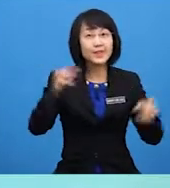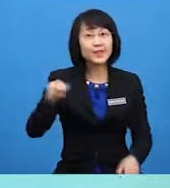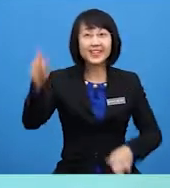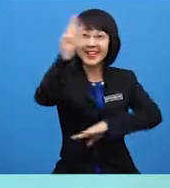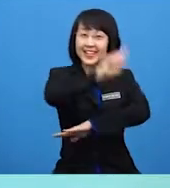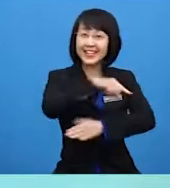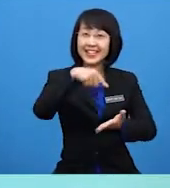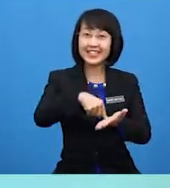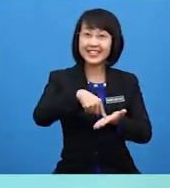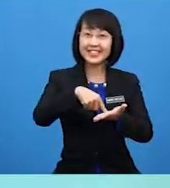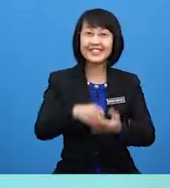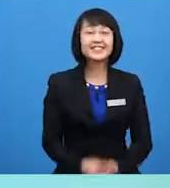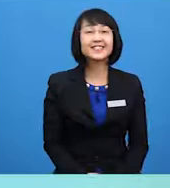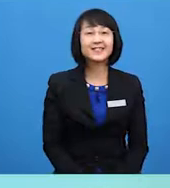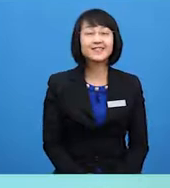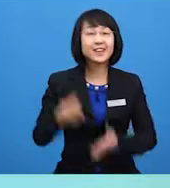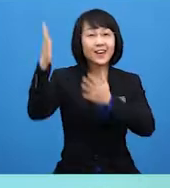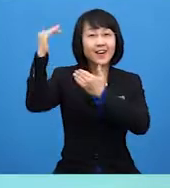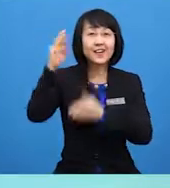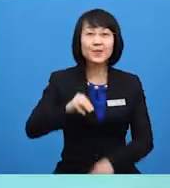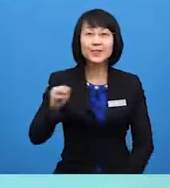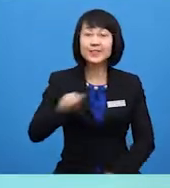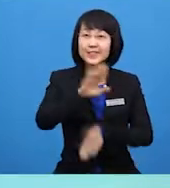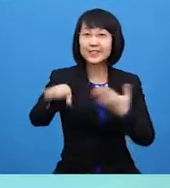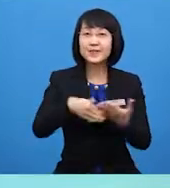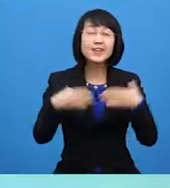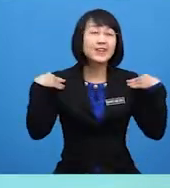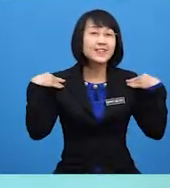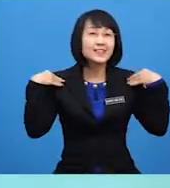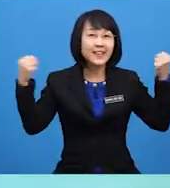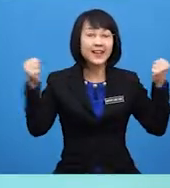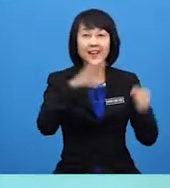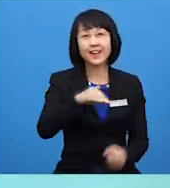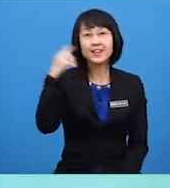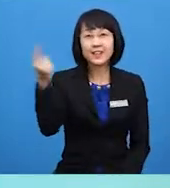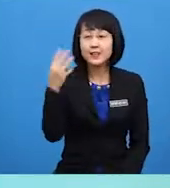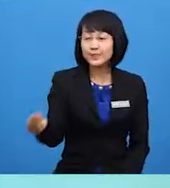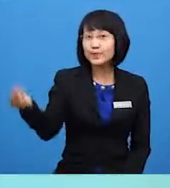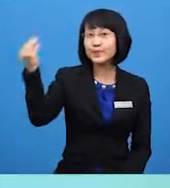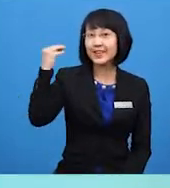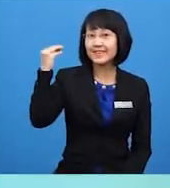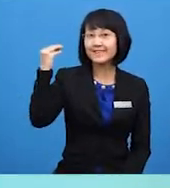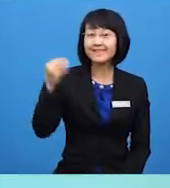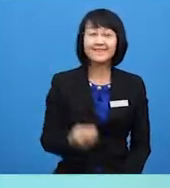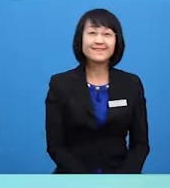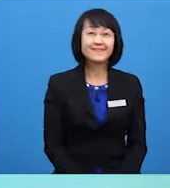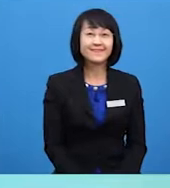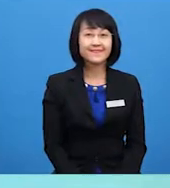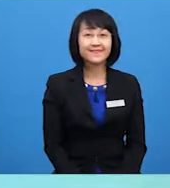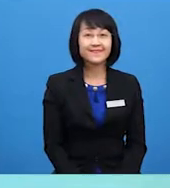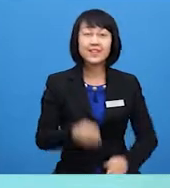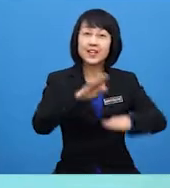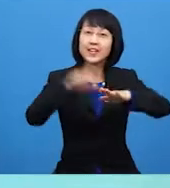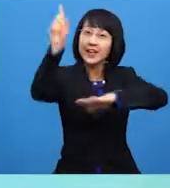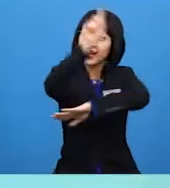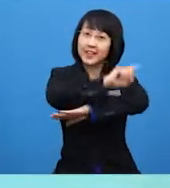ini? Semoga murid-murid semua sihat dan sentiasa bersemangat. Pada